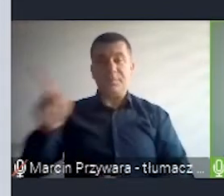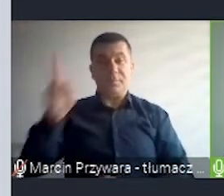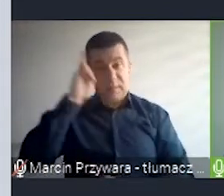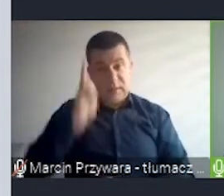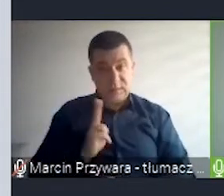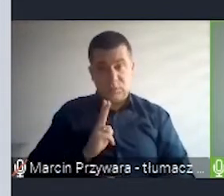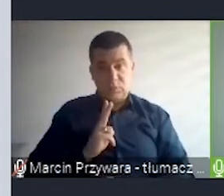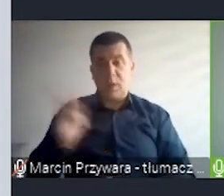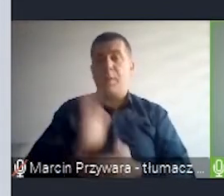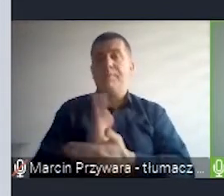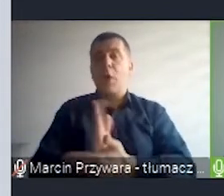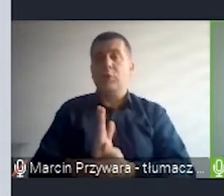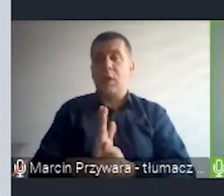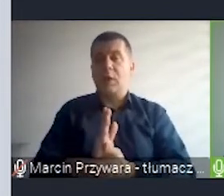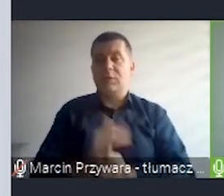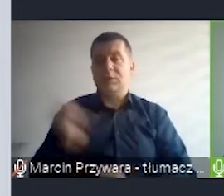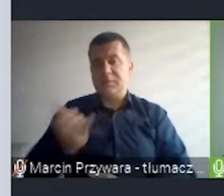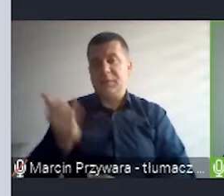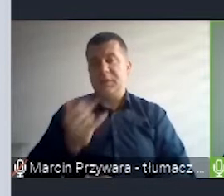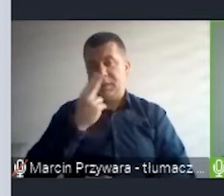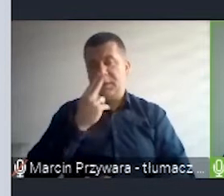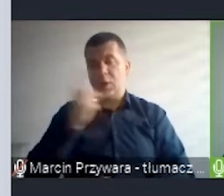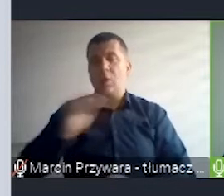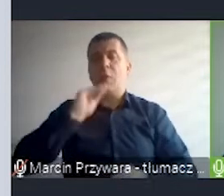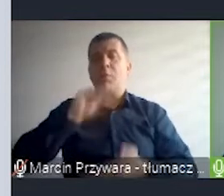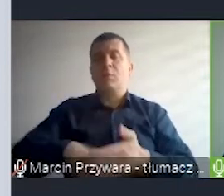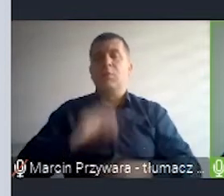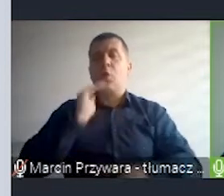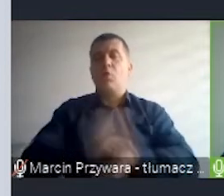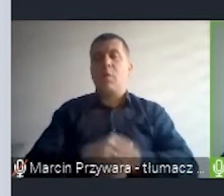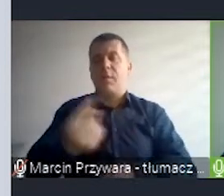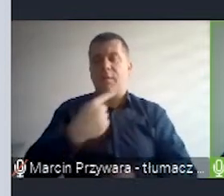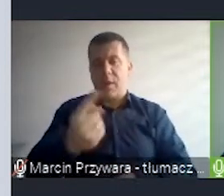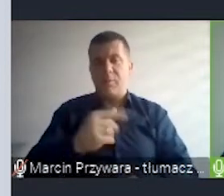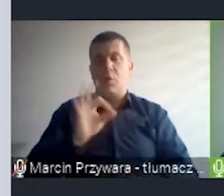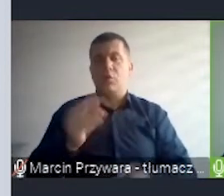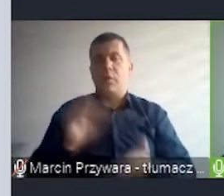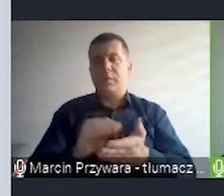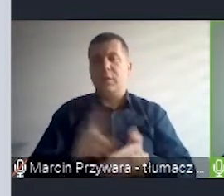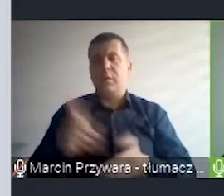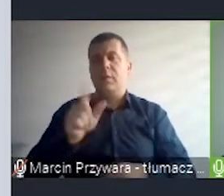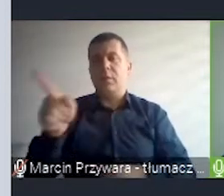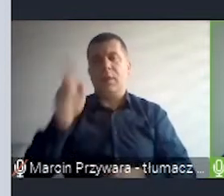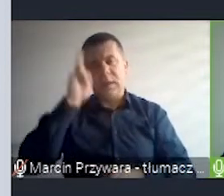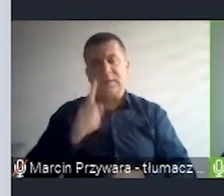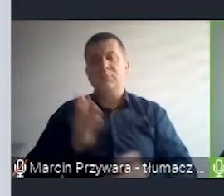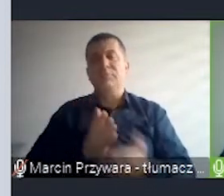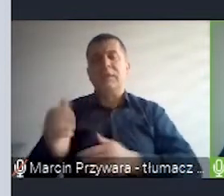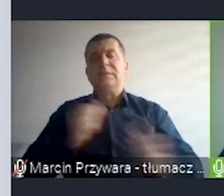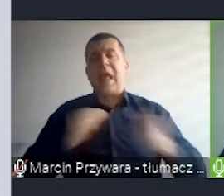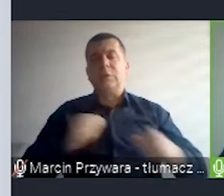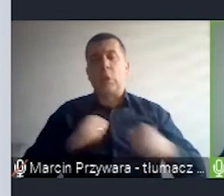Instytucja pośrednicząca zwykle, która podpisała z wami umowę o dofinansowanie, jest przez instytucję